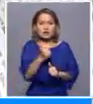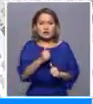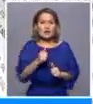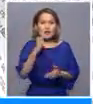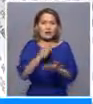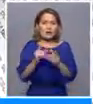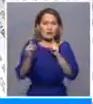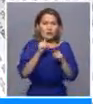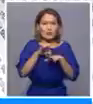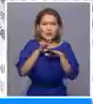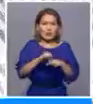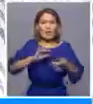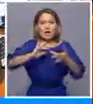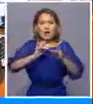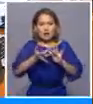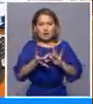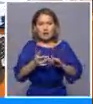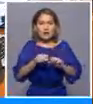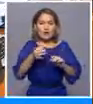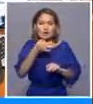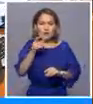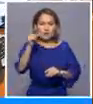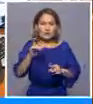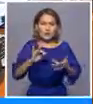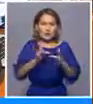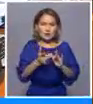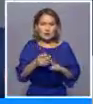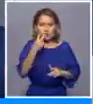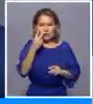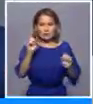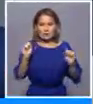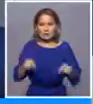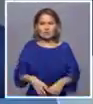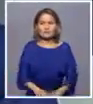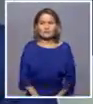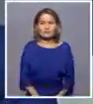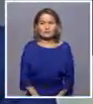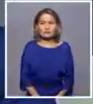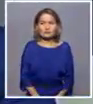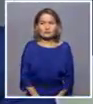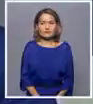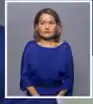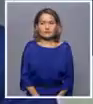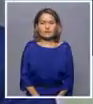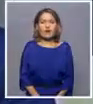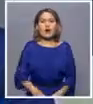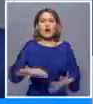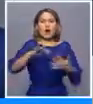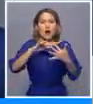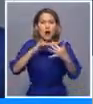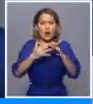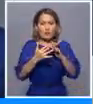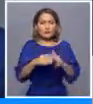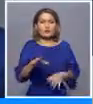кей өңірлеріндегі байланыс қызметінің нашарлығы заңның орындалуына қол байлау болмақ. Ауылдарда телефон байланысы нашар,